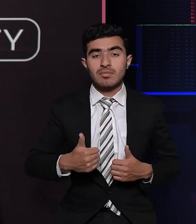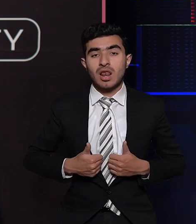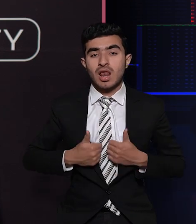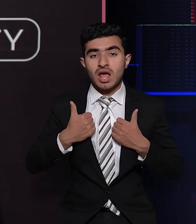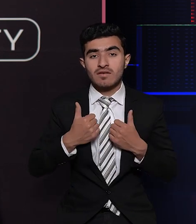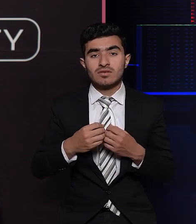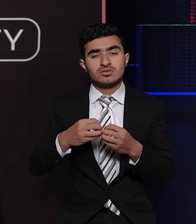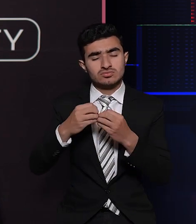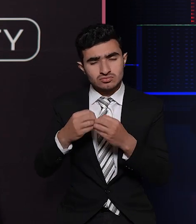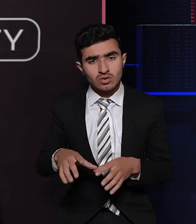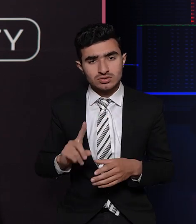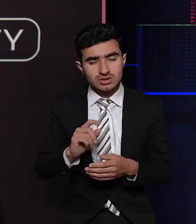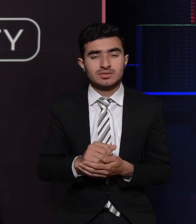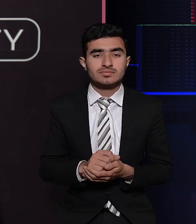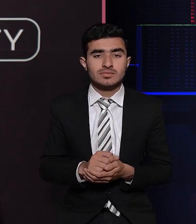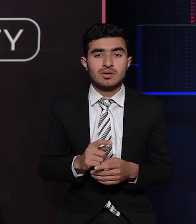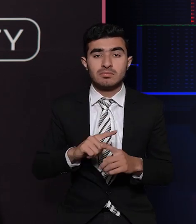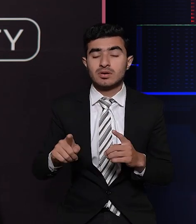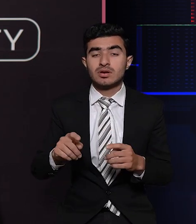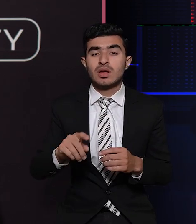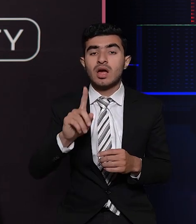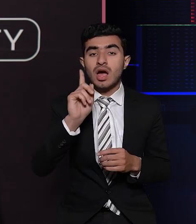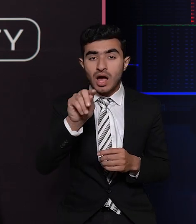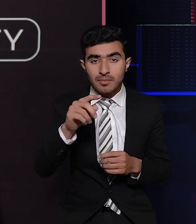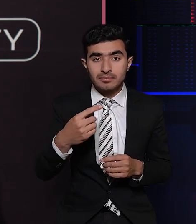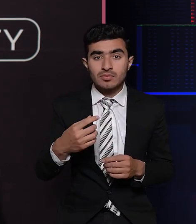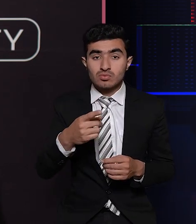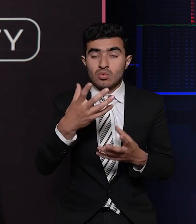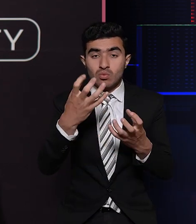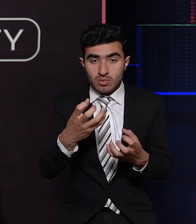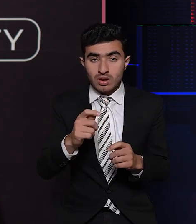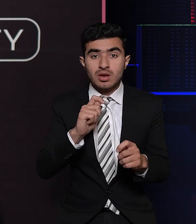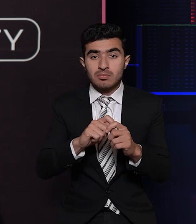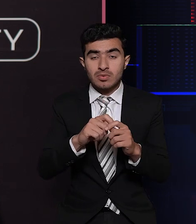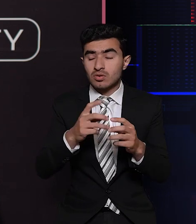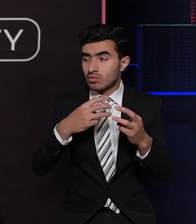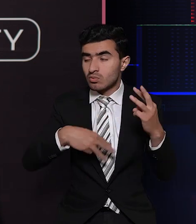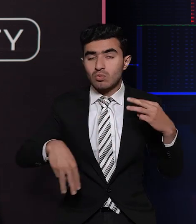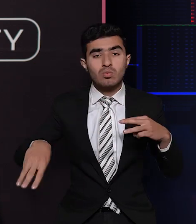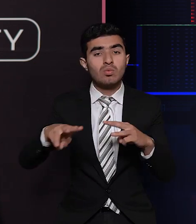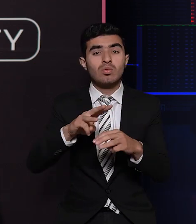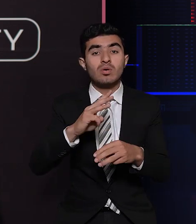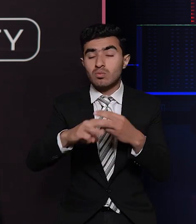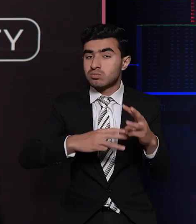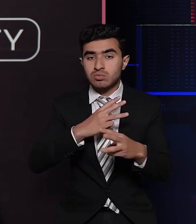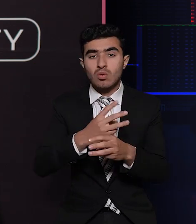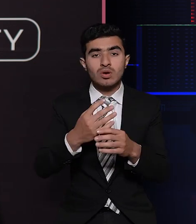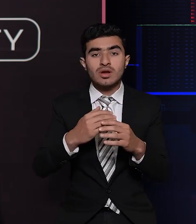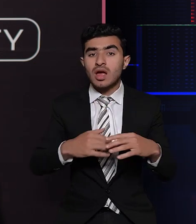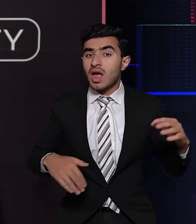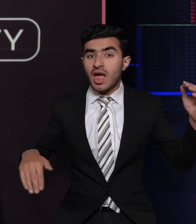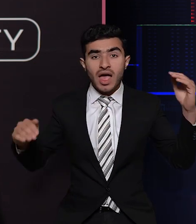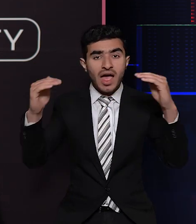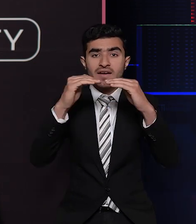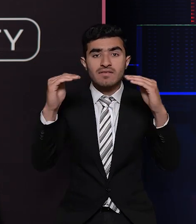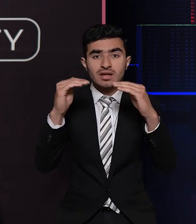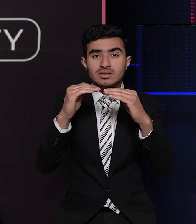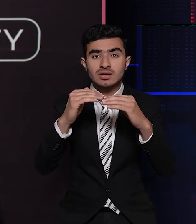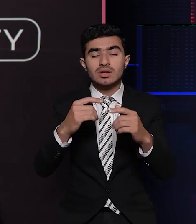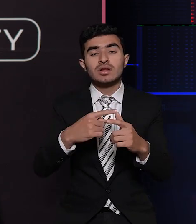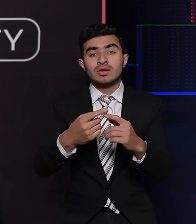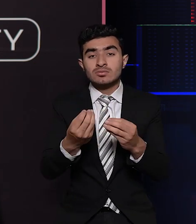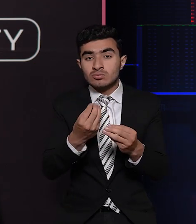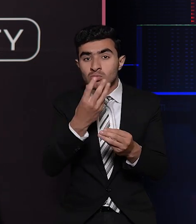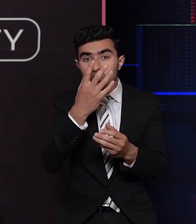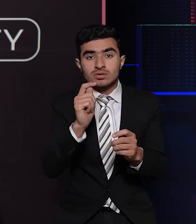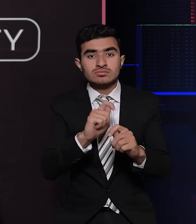کی زندگیوں کو نکارہ بناتا ہے۔ اگر آپ دنیا کو جنت بنانا چاہتے ہیں تو یہاں پہ پھول کاشت کریں، آپ